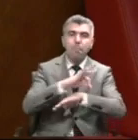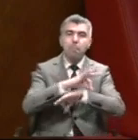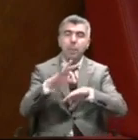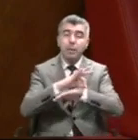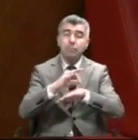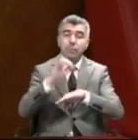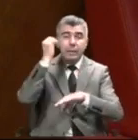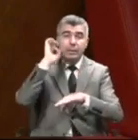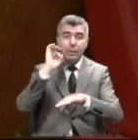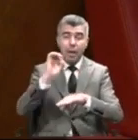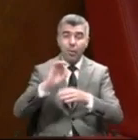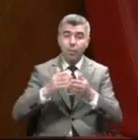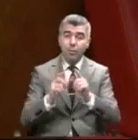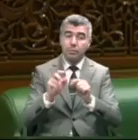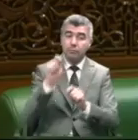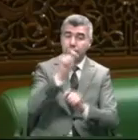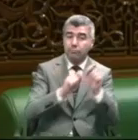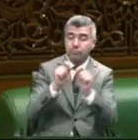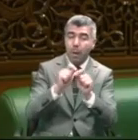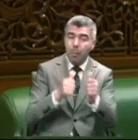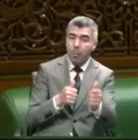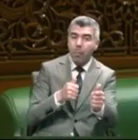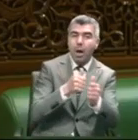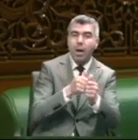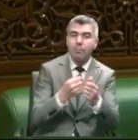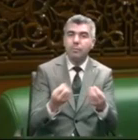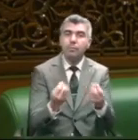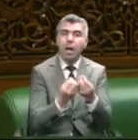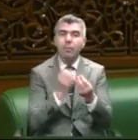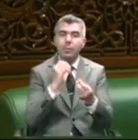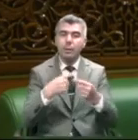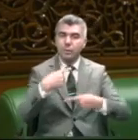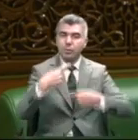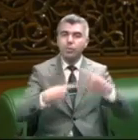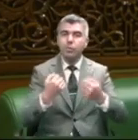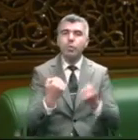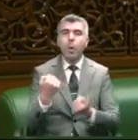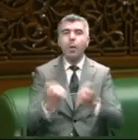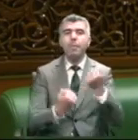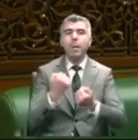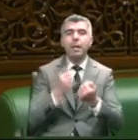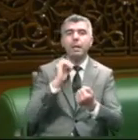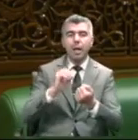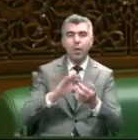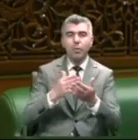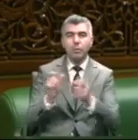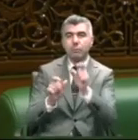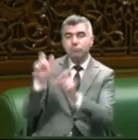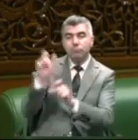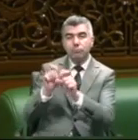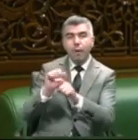والشرا المصنعه من اجل مواكبه تطور وتنميه صناعات السيارات من خلال اعداد موارد بشريه